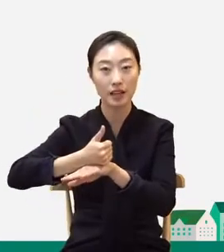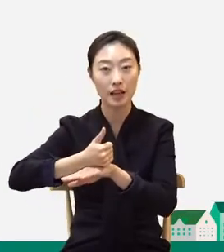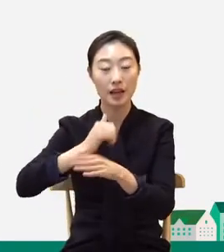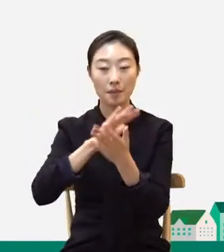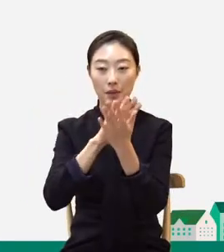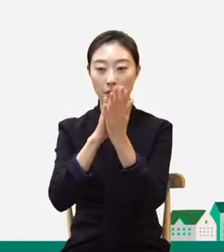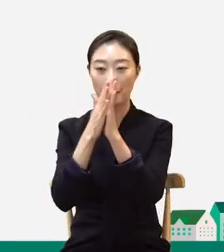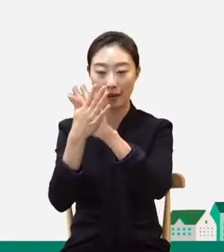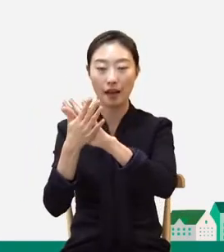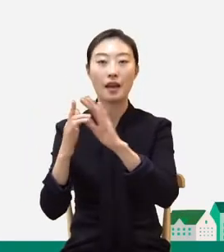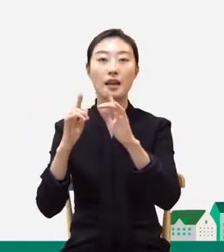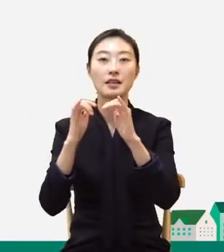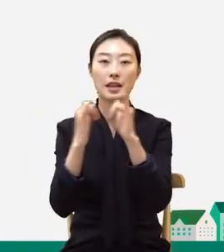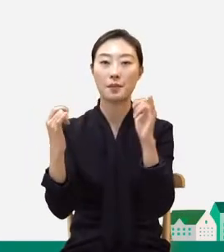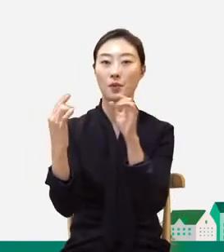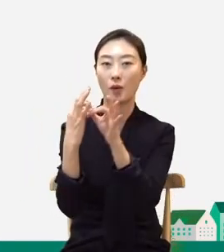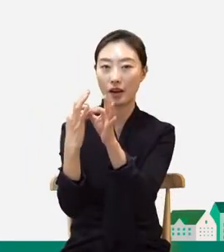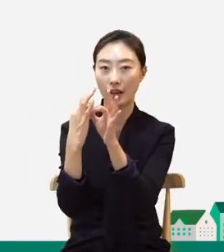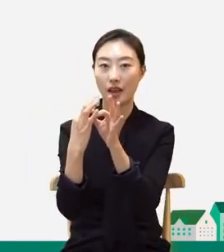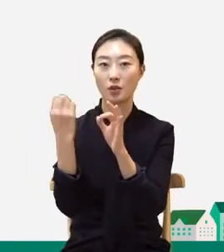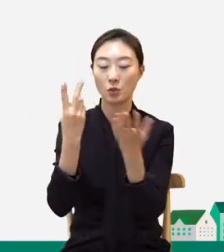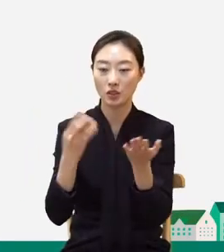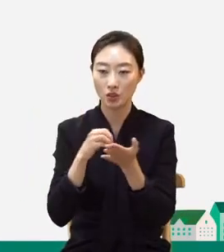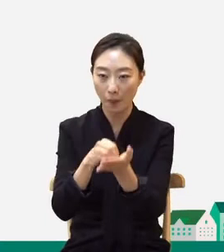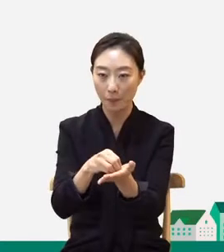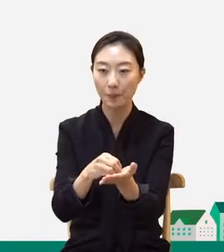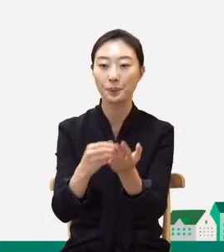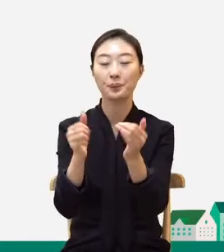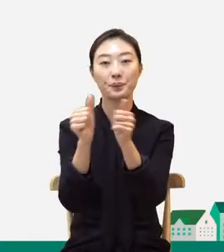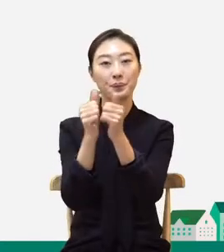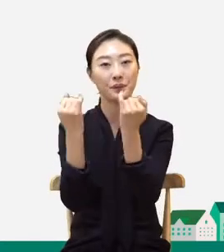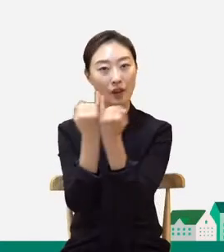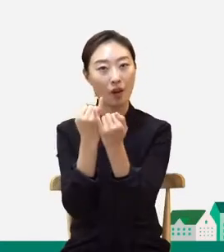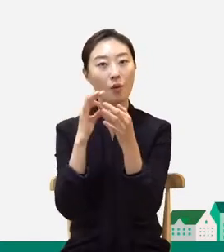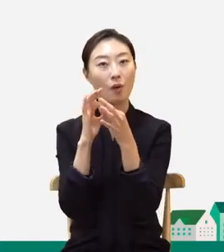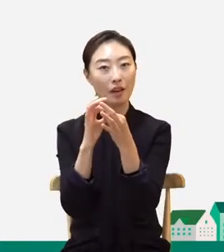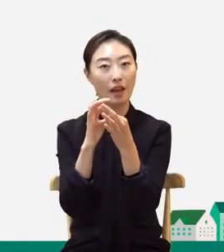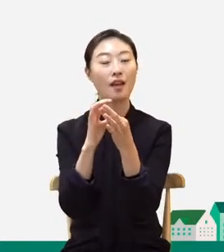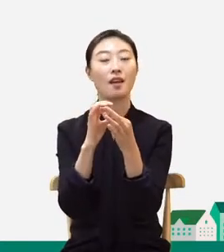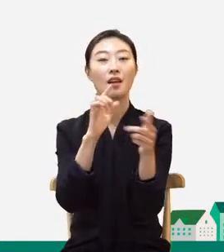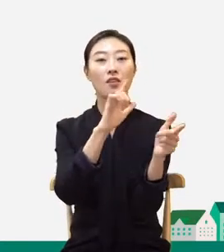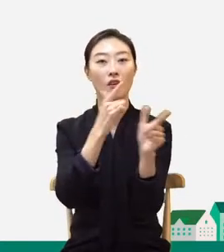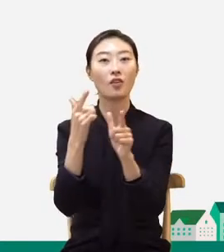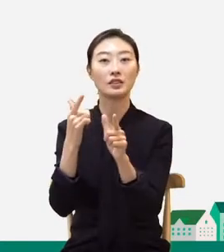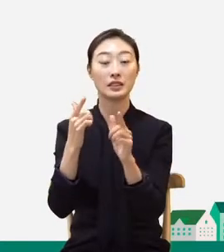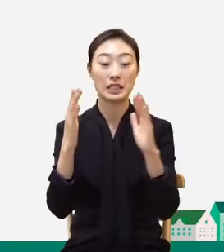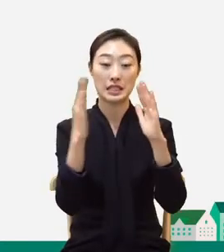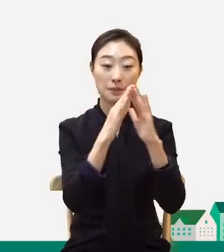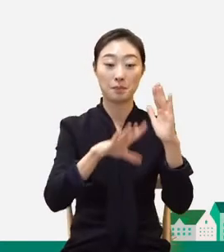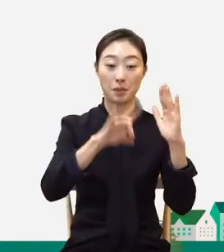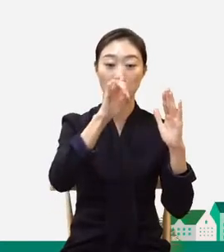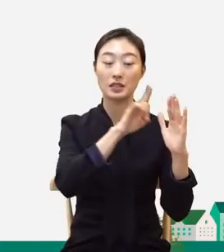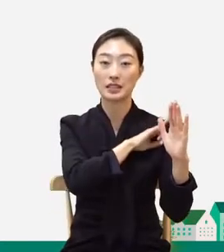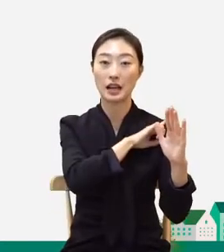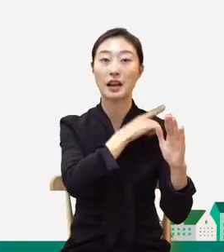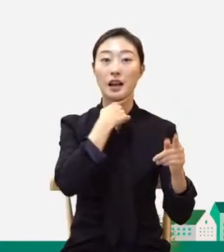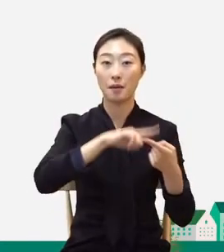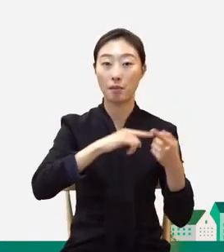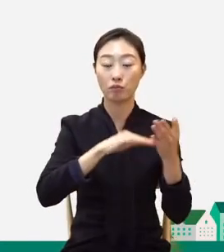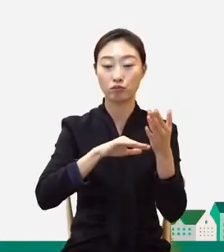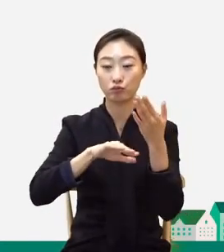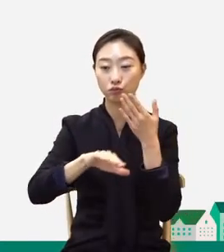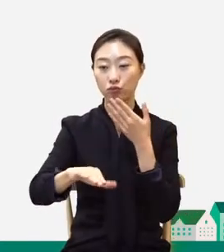점점 대인관계나 취업, 이성관계 이런 사회적인 욕구가 주거가 안정될수록 증가하는 모습들을 보고